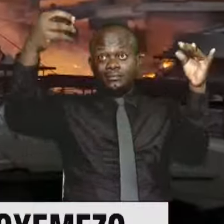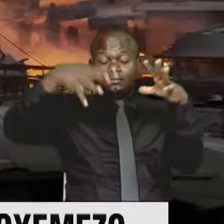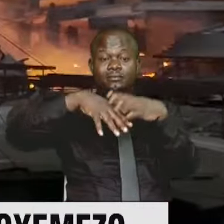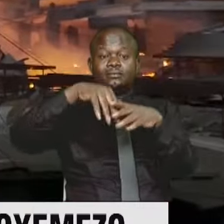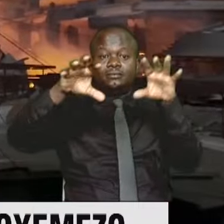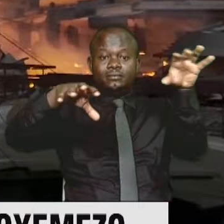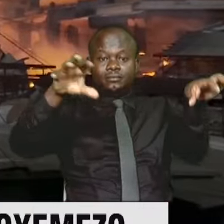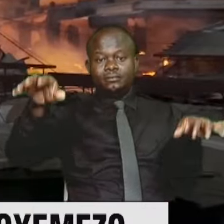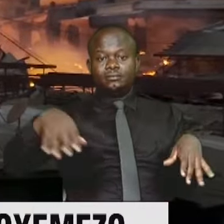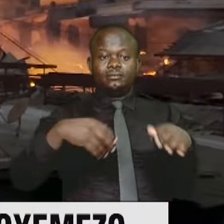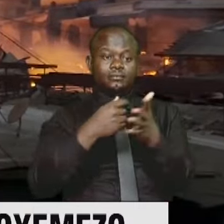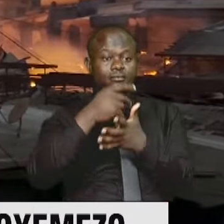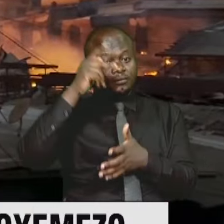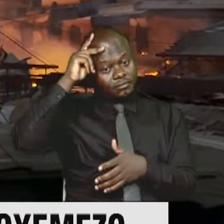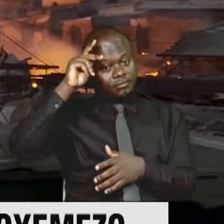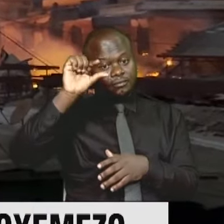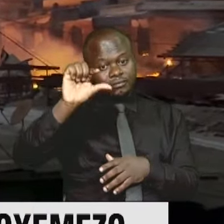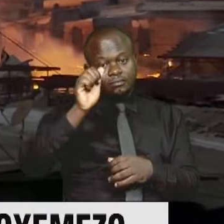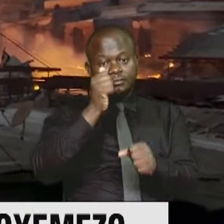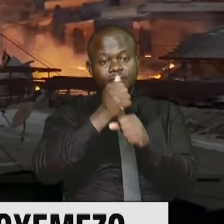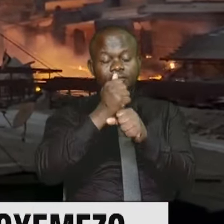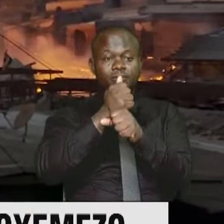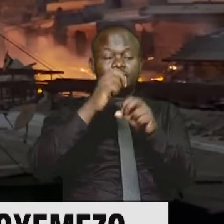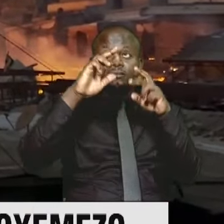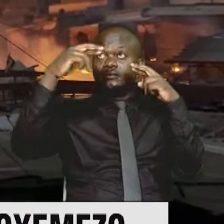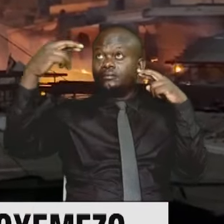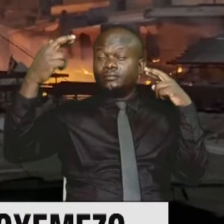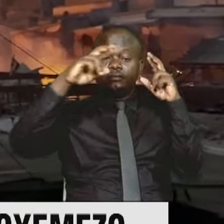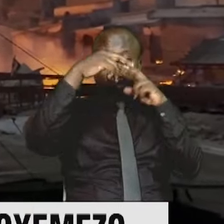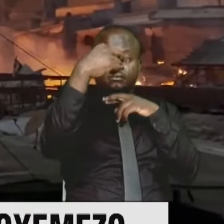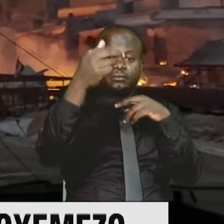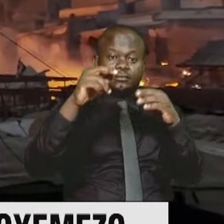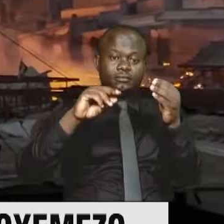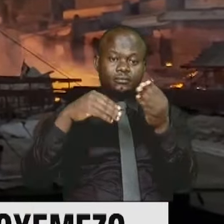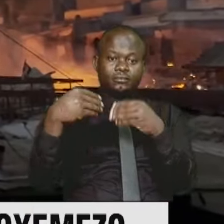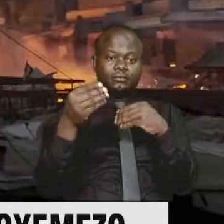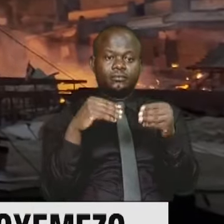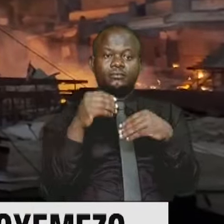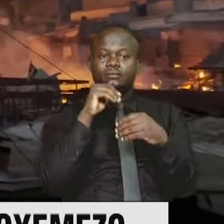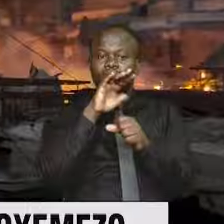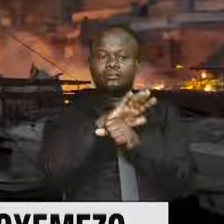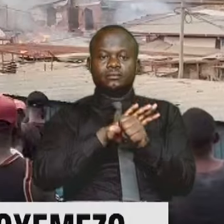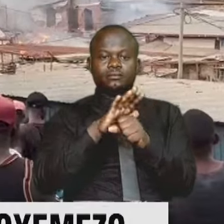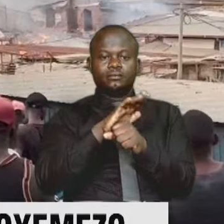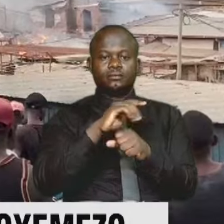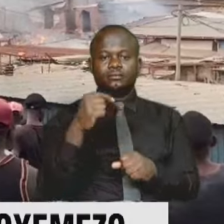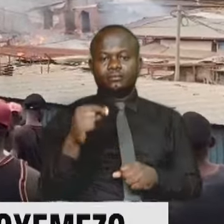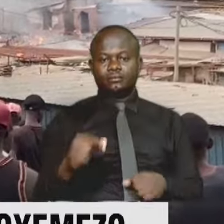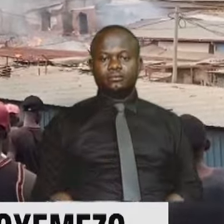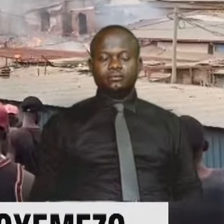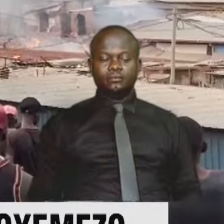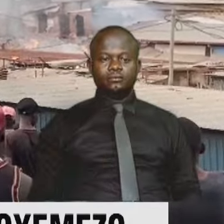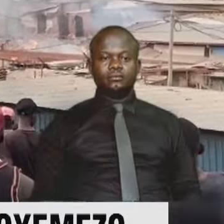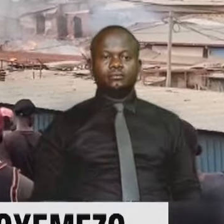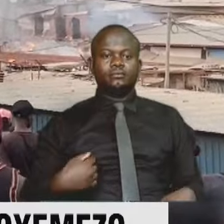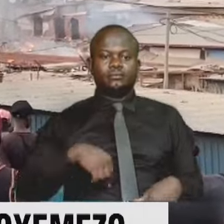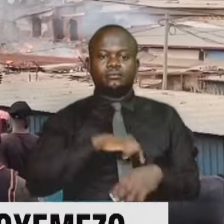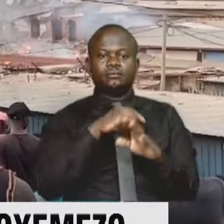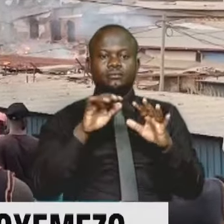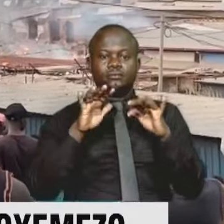hino zitewe n'ubumenyi buke bw'abakoze installation cyangwa ibikoresho bakoresheje bituje ubuziranenge. Twirinde inkongi